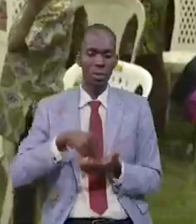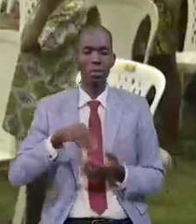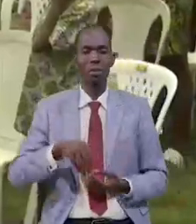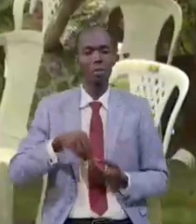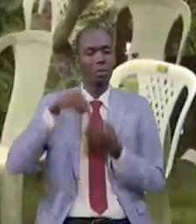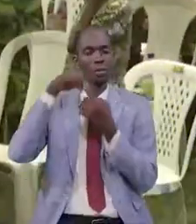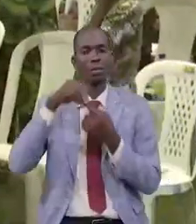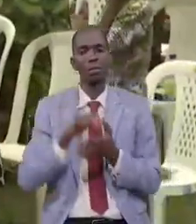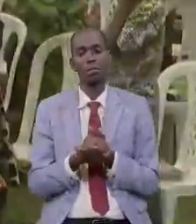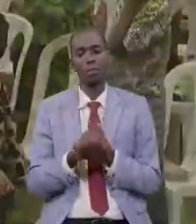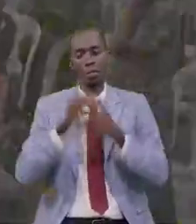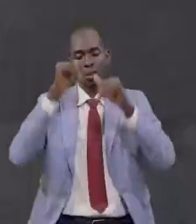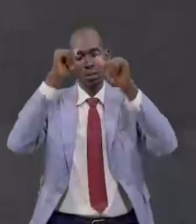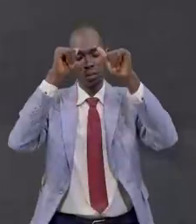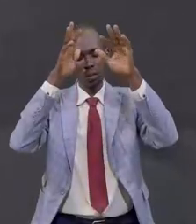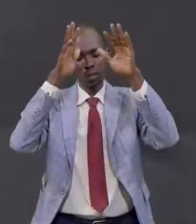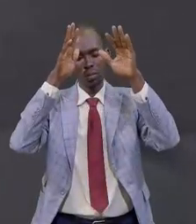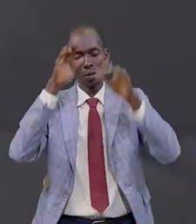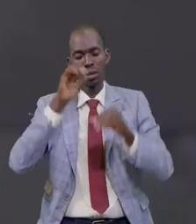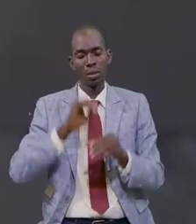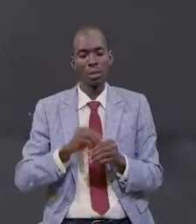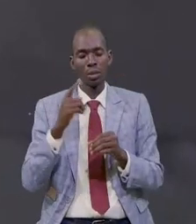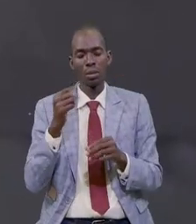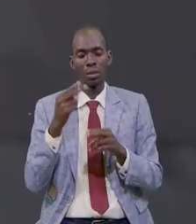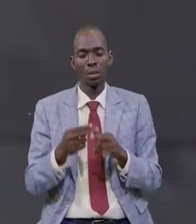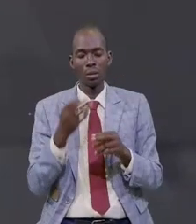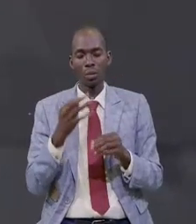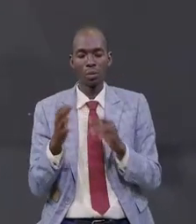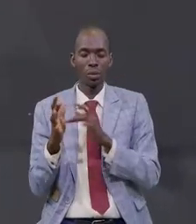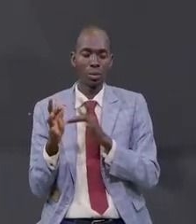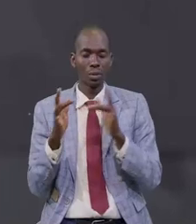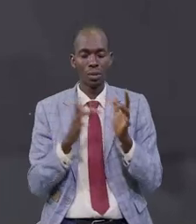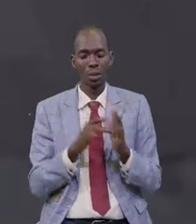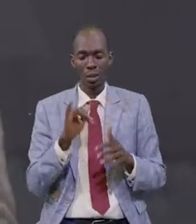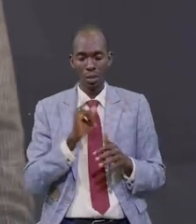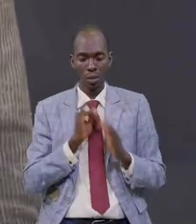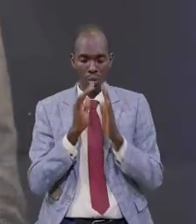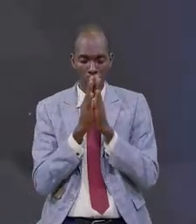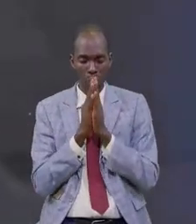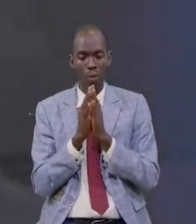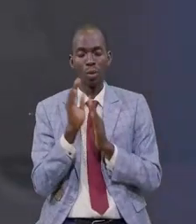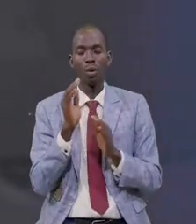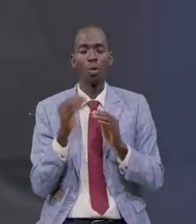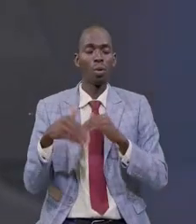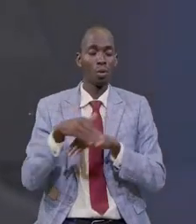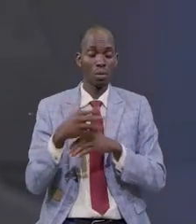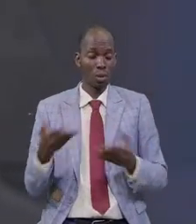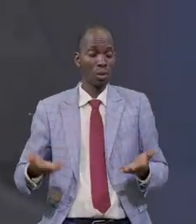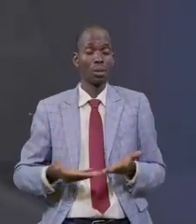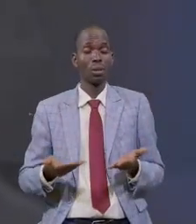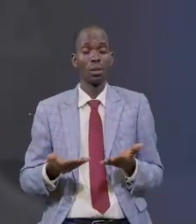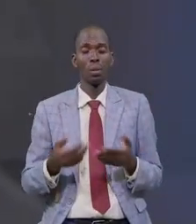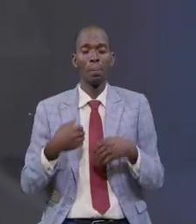ferme Père au nom de Jésus je prie ici